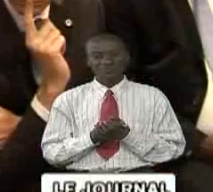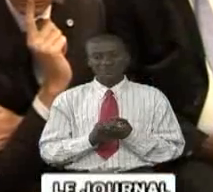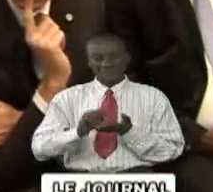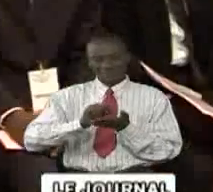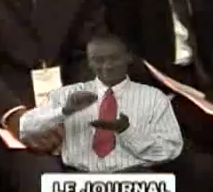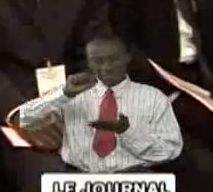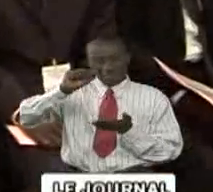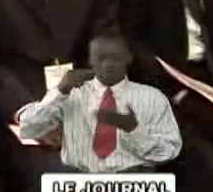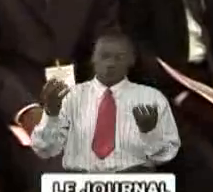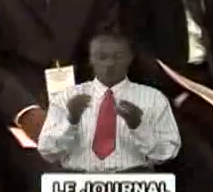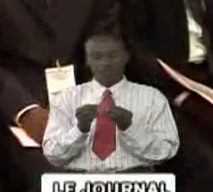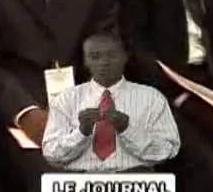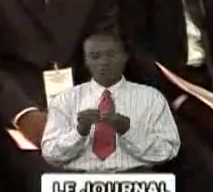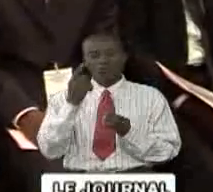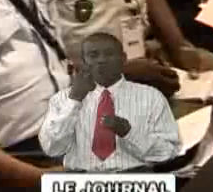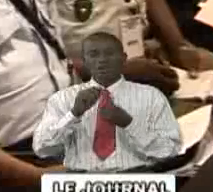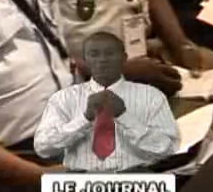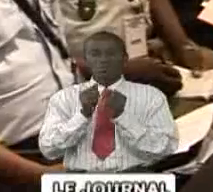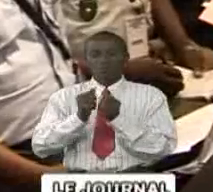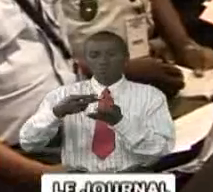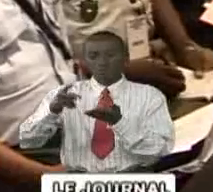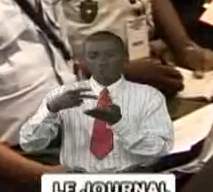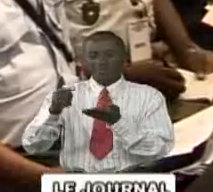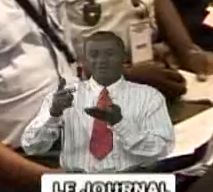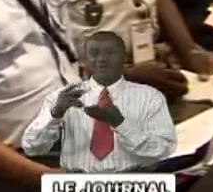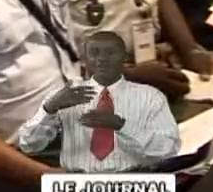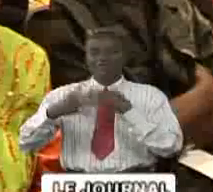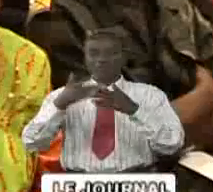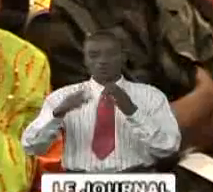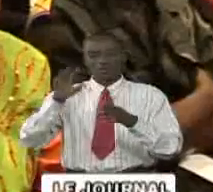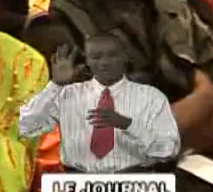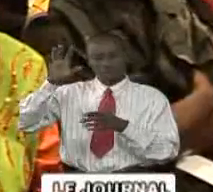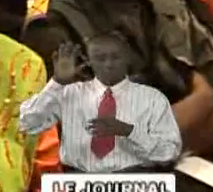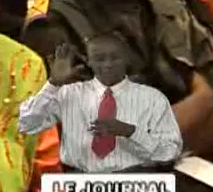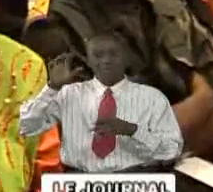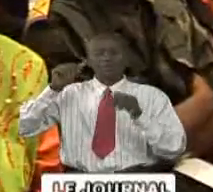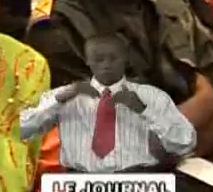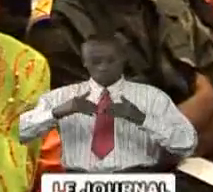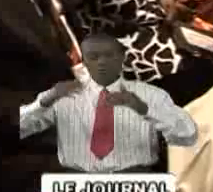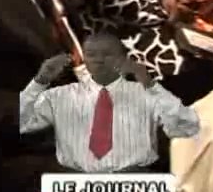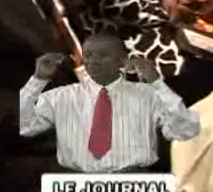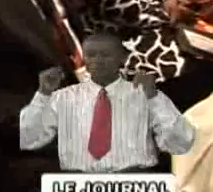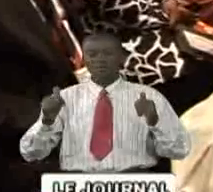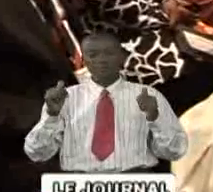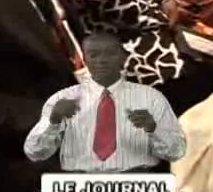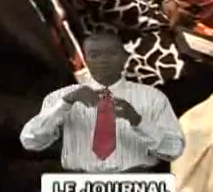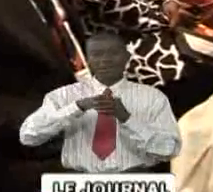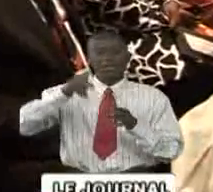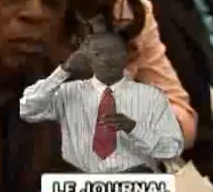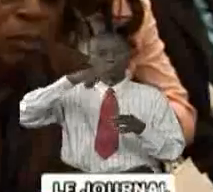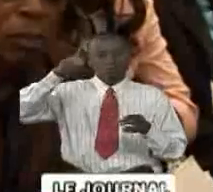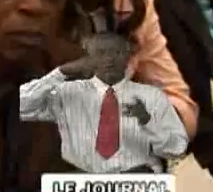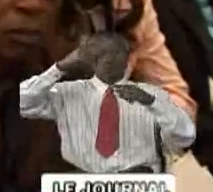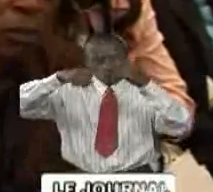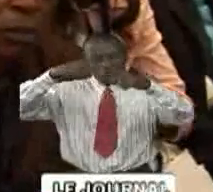et fonctionnaires de l'État était un cadre d'échange sur l'évolution du processus de la paie par voie bancaire en province et les nouvelles